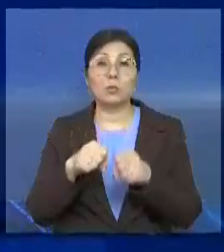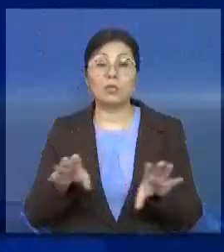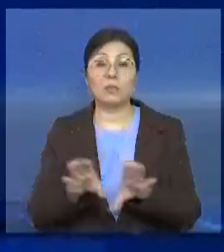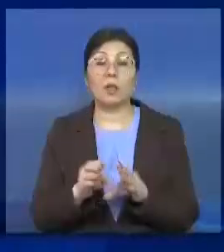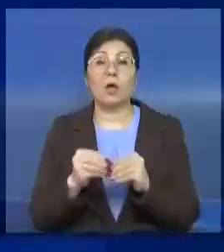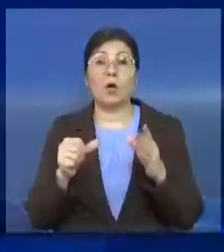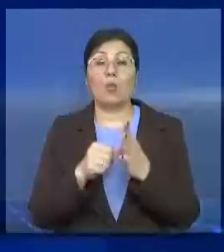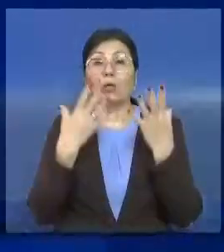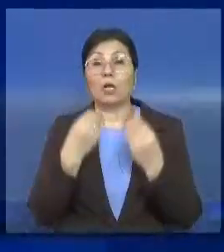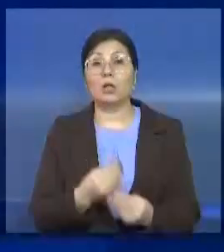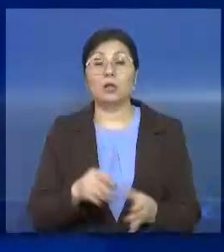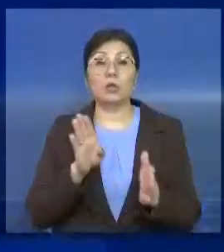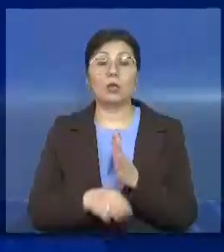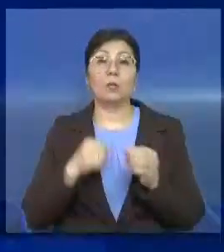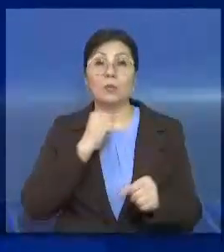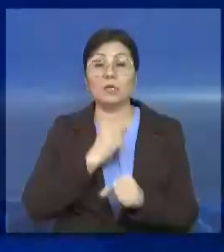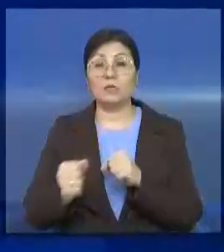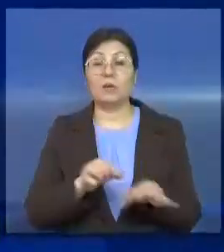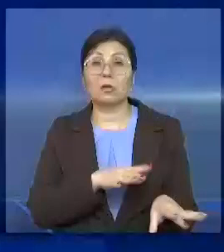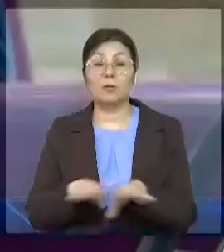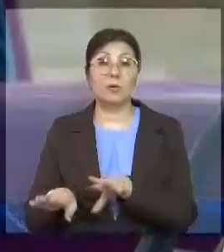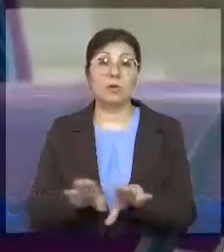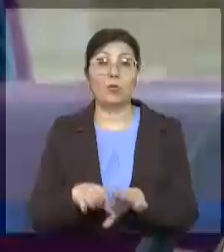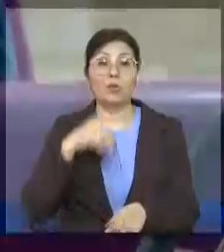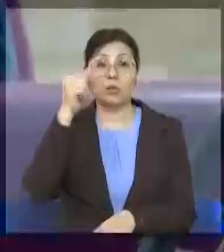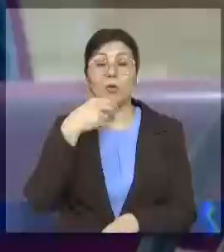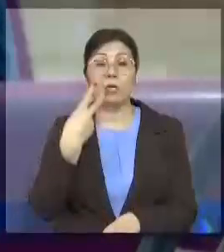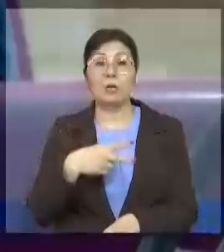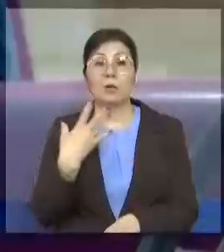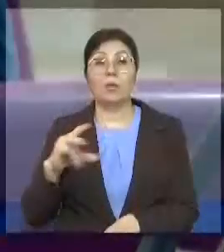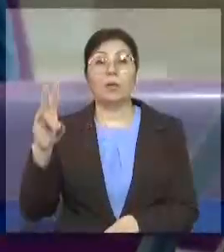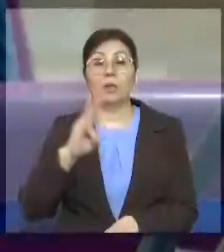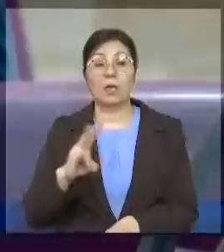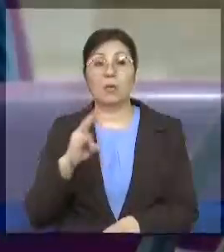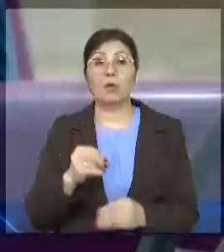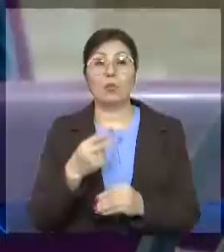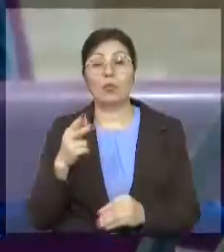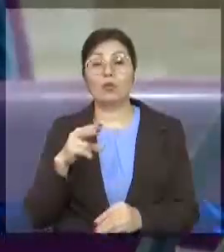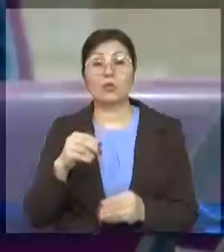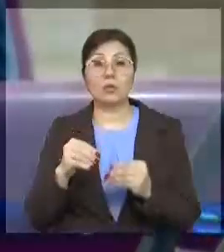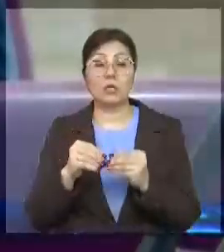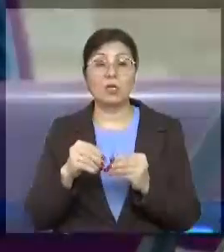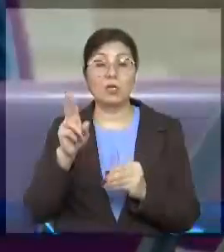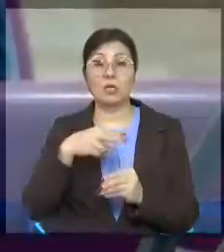кетейік, 16 күн зорлық-зомбылықсыз акциясы ағымдағы жылдың 25-ші қарашасы мен 10-ші